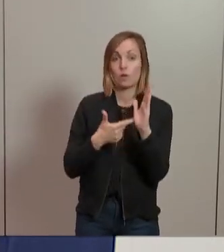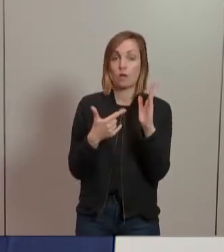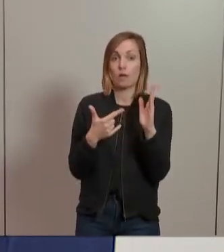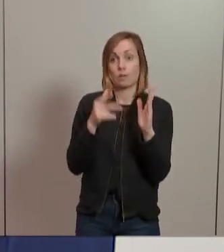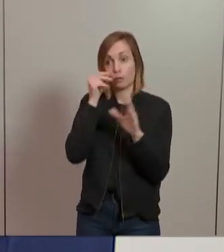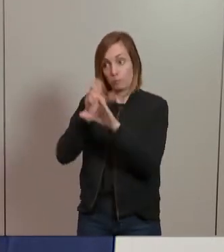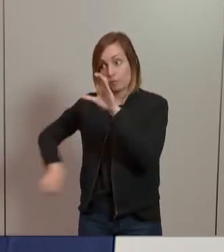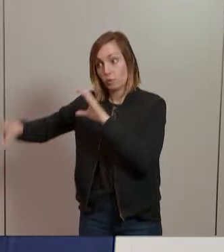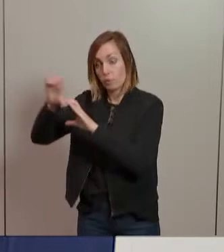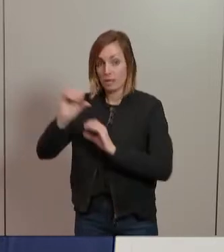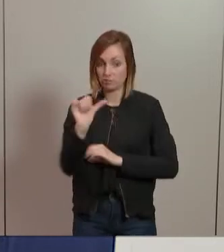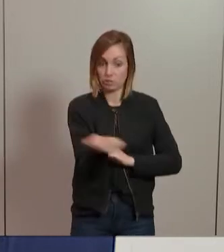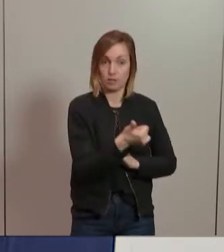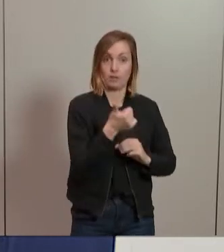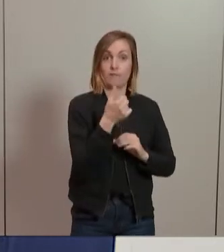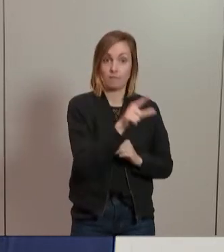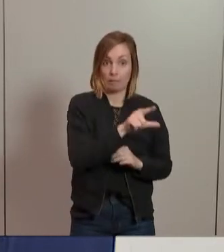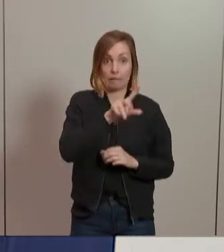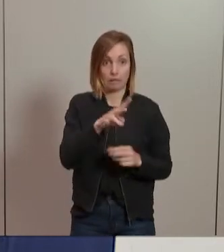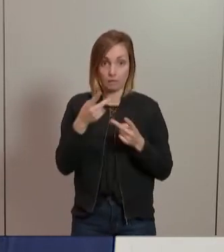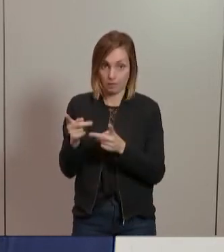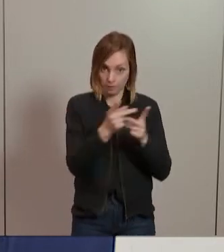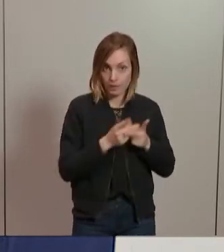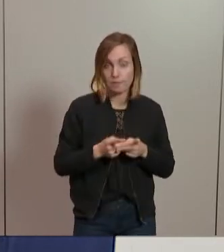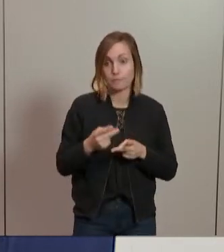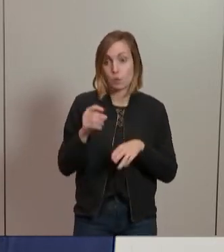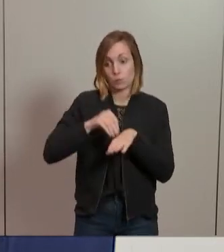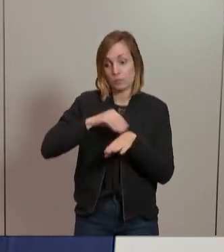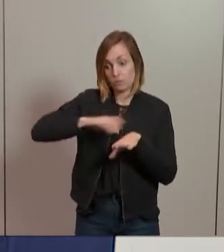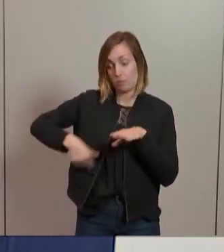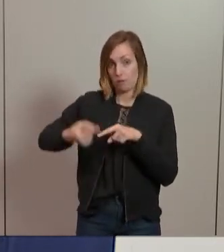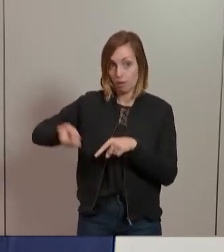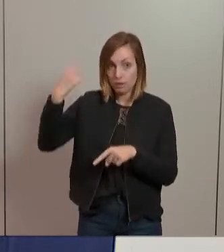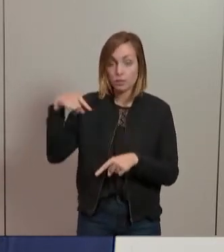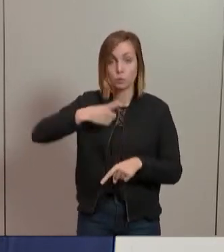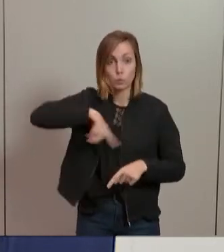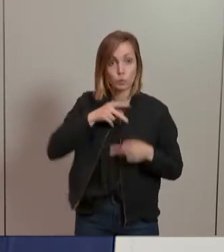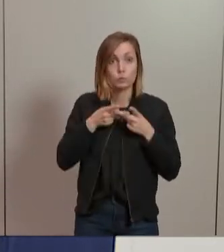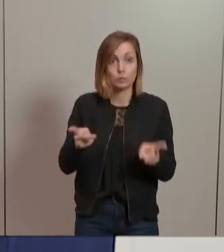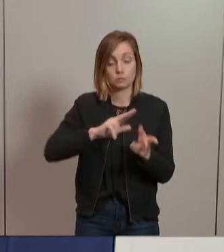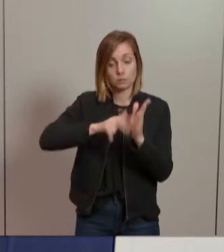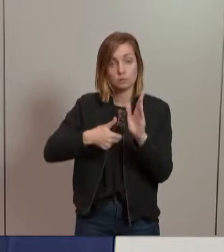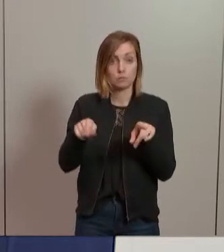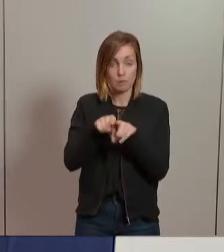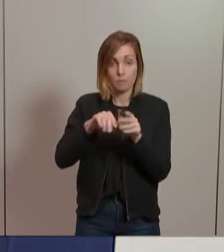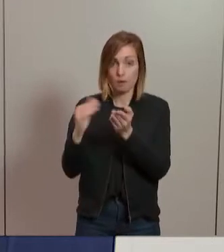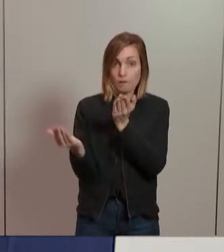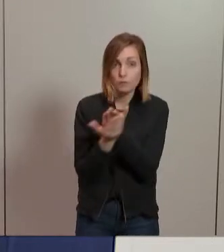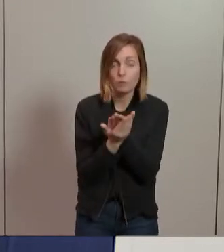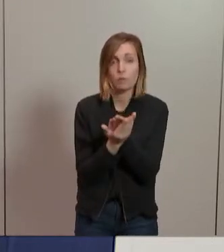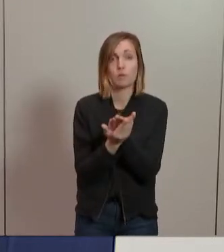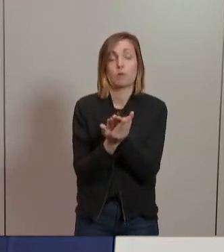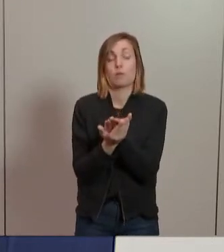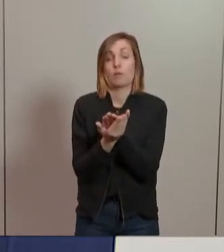et chacune des 24 communes. Et lors du dernier conseil municipal, on avait également autorisé la signature de ce même avenant, mais